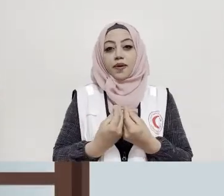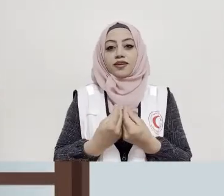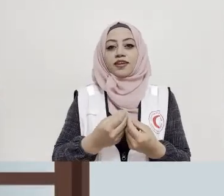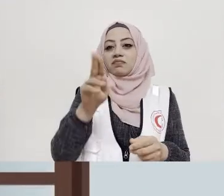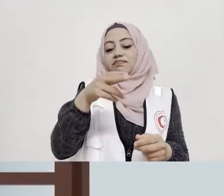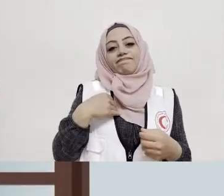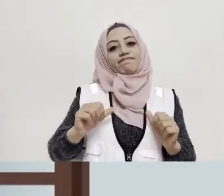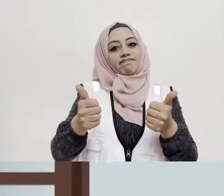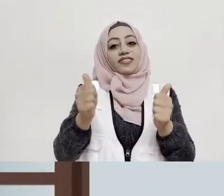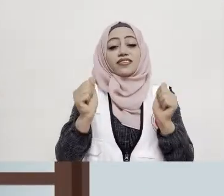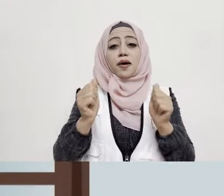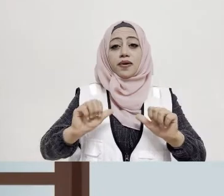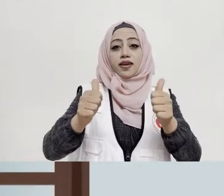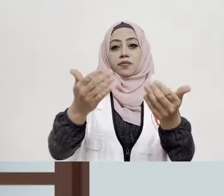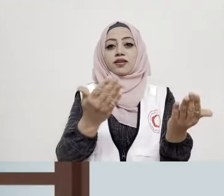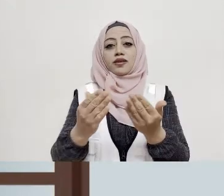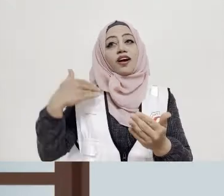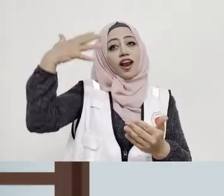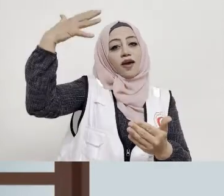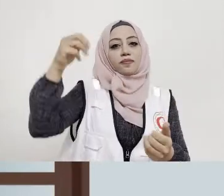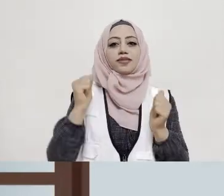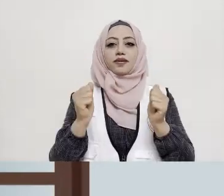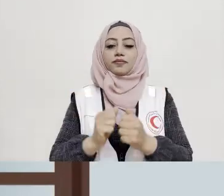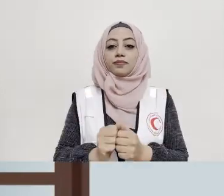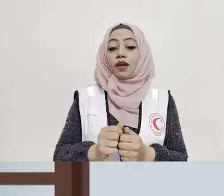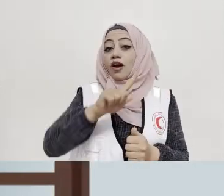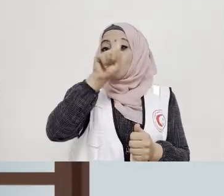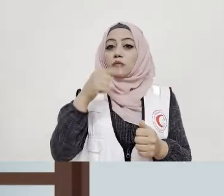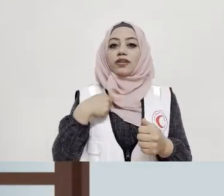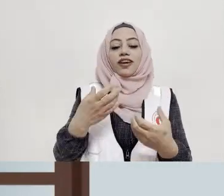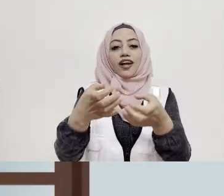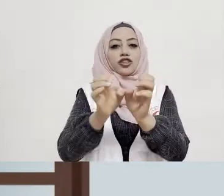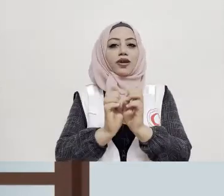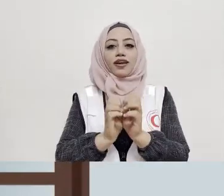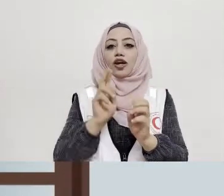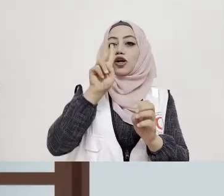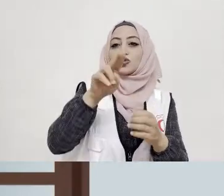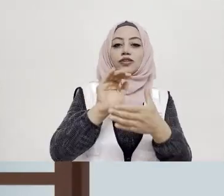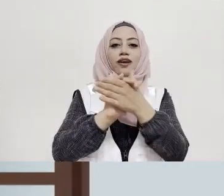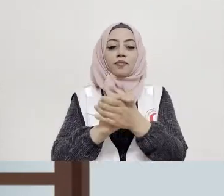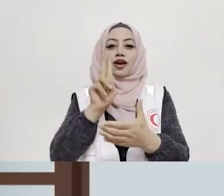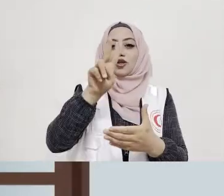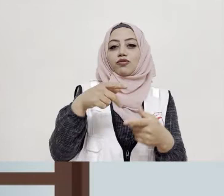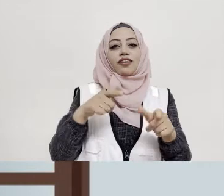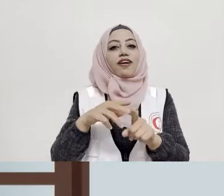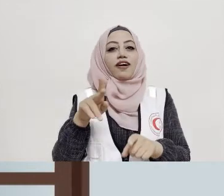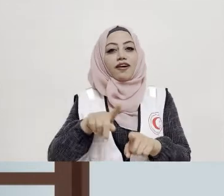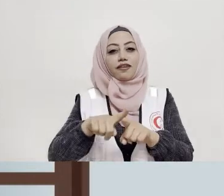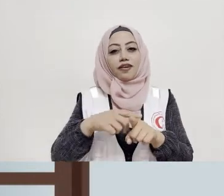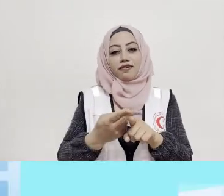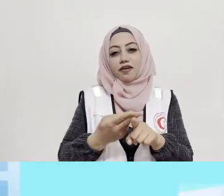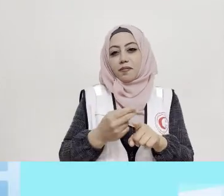منعني أقدر أكمل دراستي وأقدر أحقق أحلامي، أو حتى يكون عندي حياة اجتماعية وأشوف صحباتي وقرايبي مثل